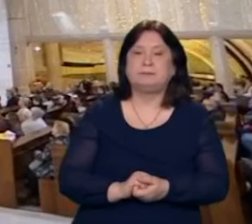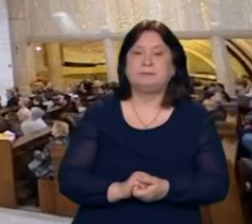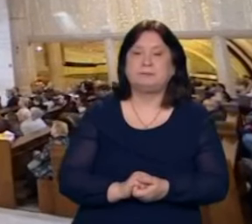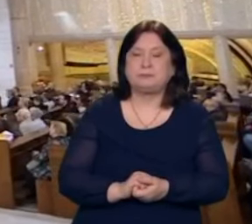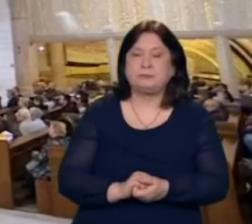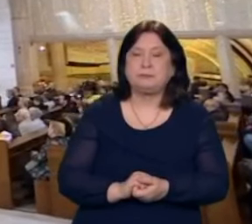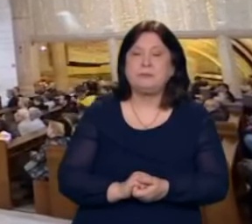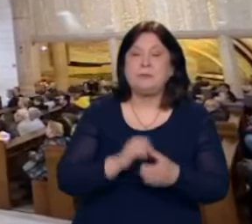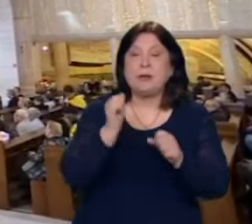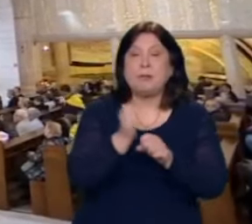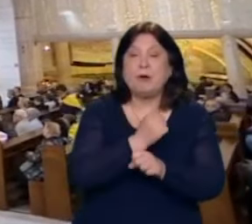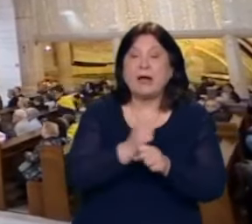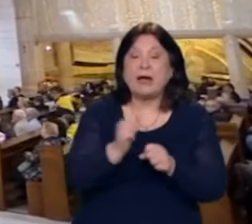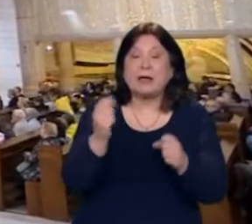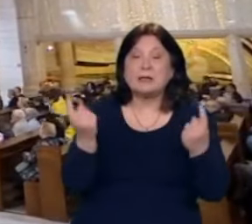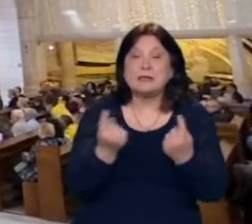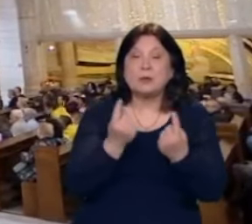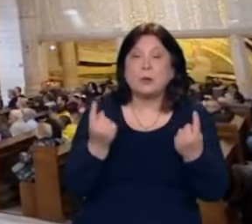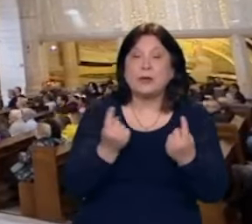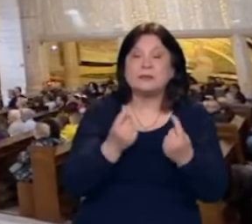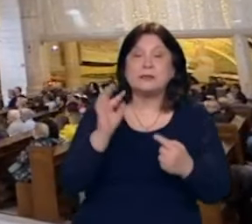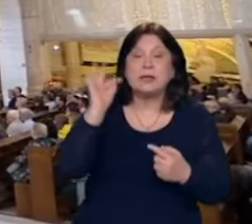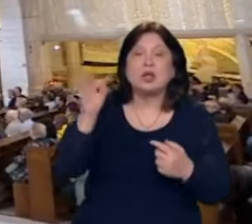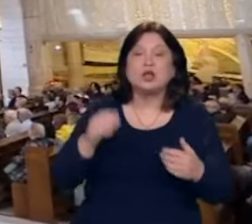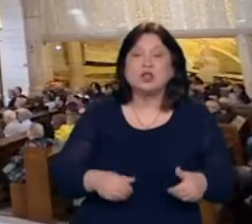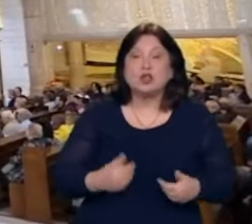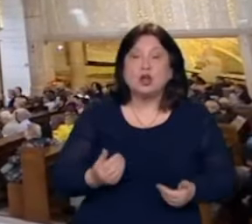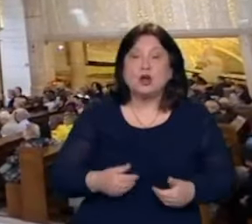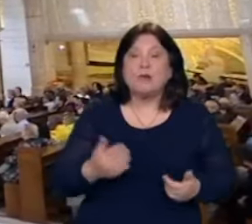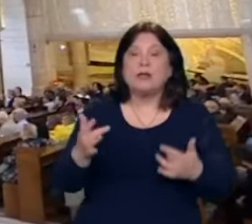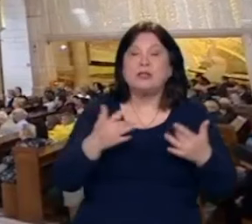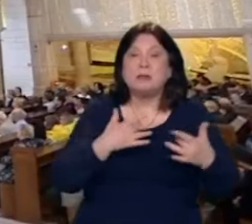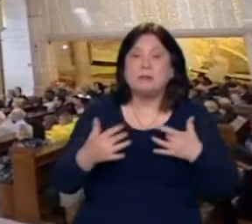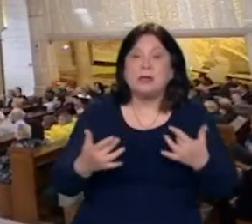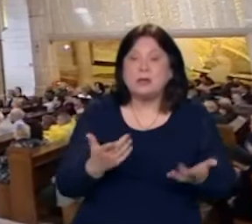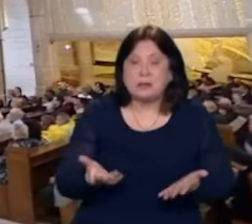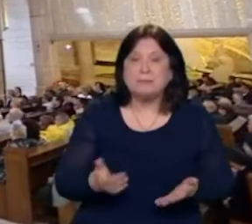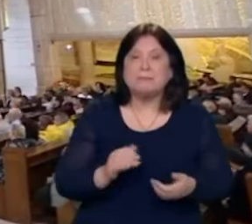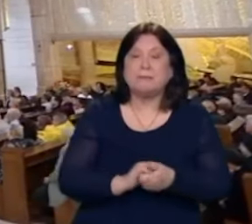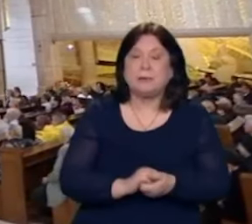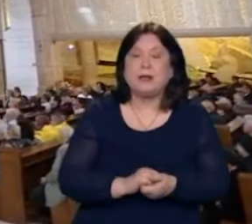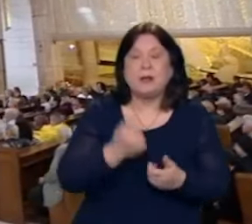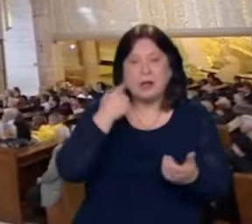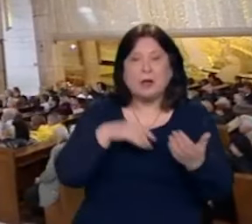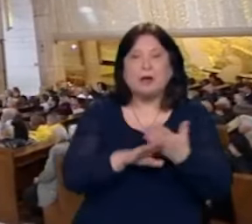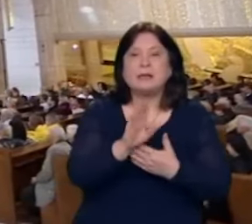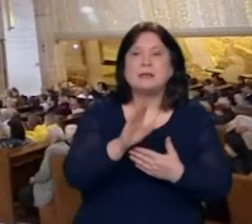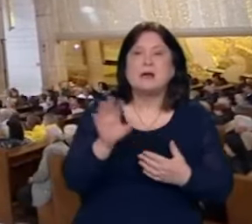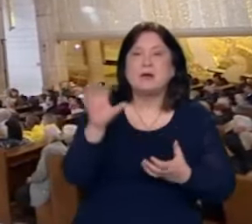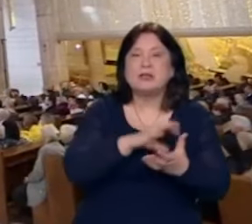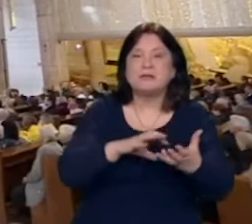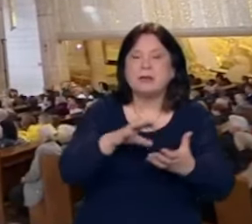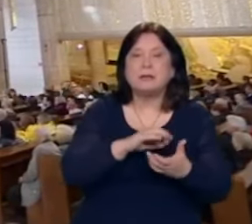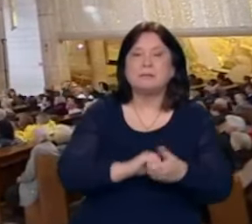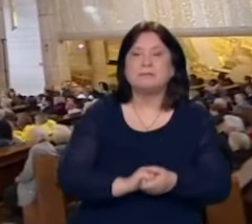powaga sytuacji jego zdrowia jego cierpienia ukazała się